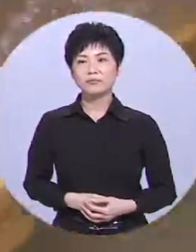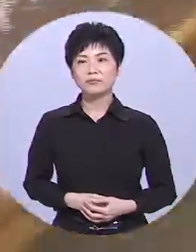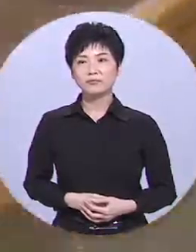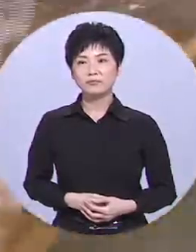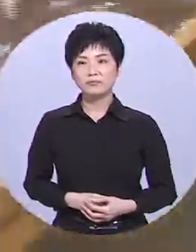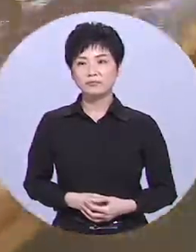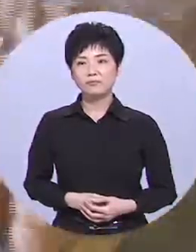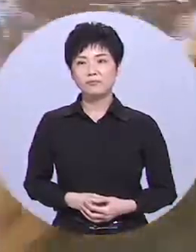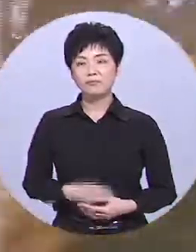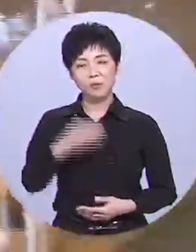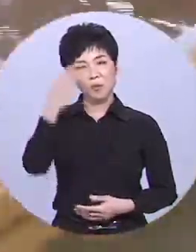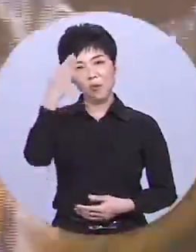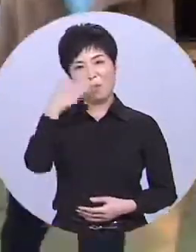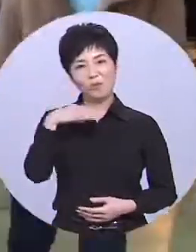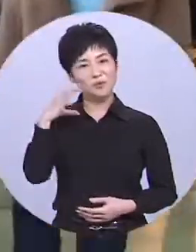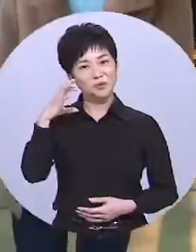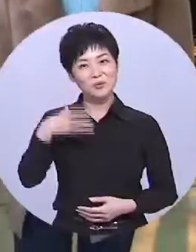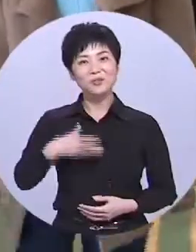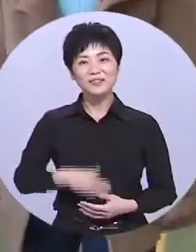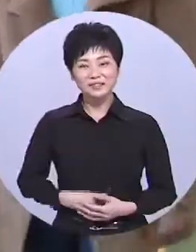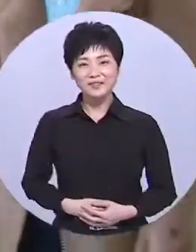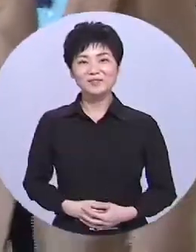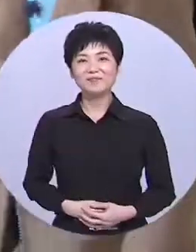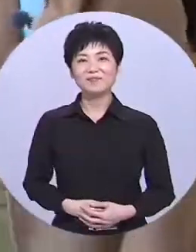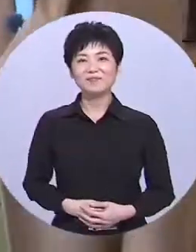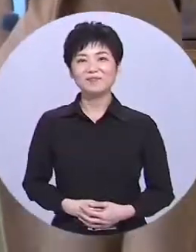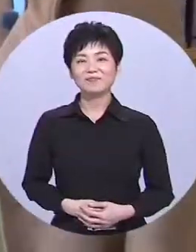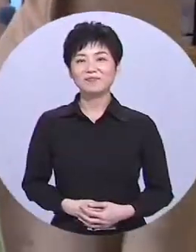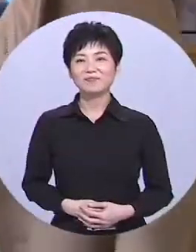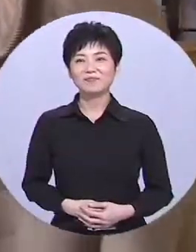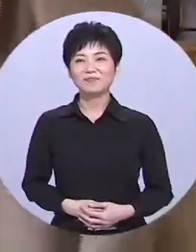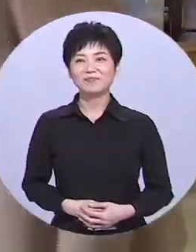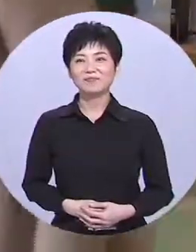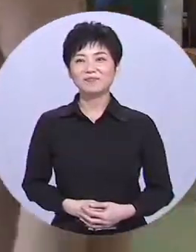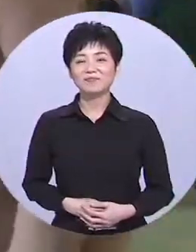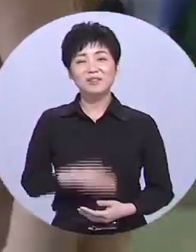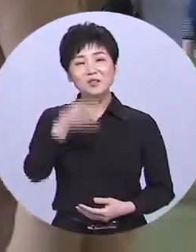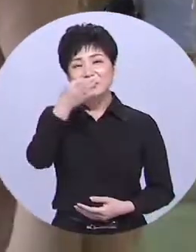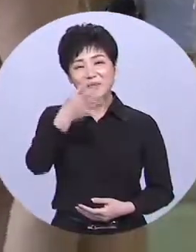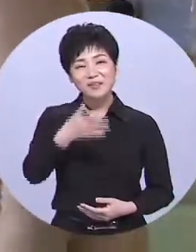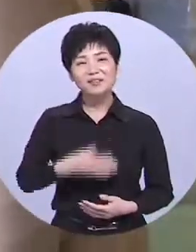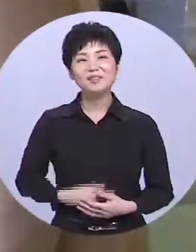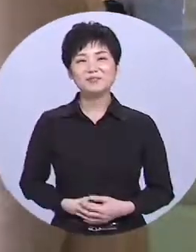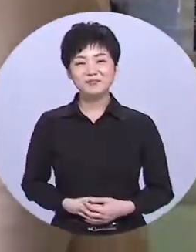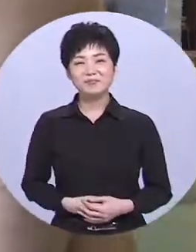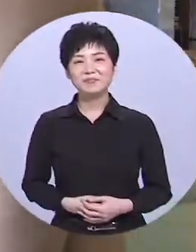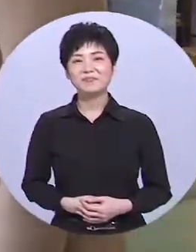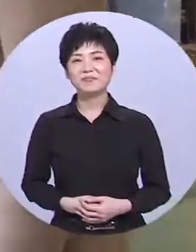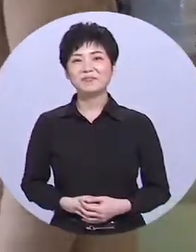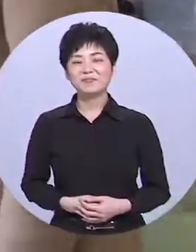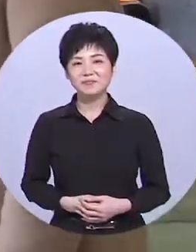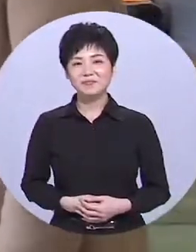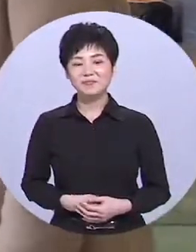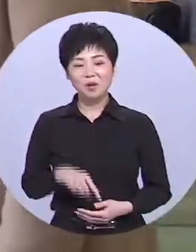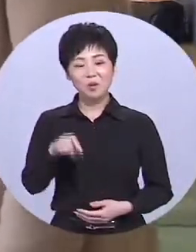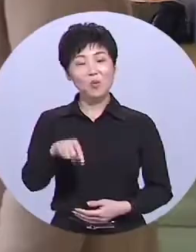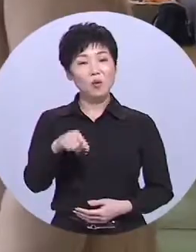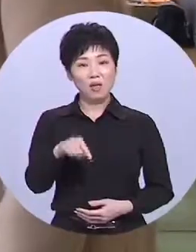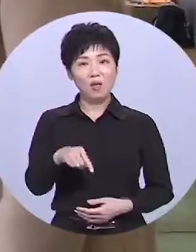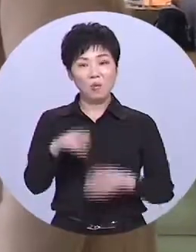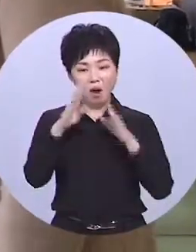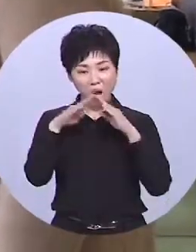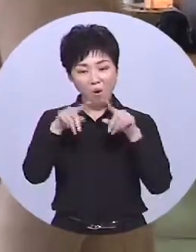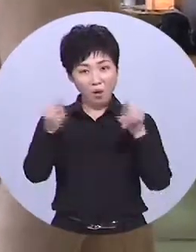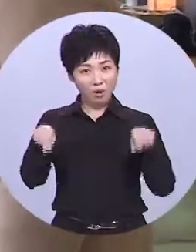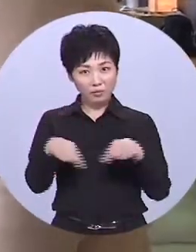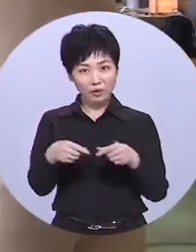おー、すごい。わあ、すいません。 はい、いらっしゃいませ。 これは今和紙です